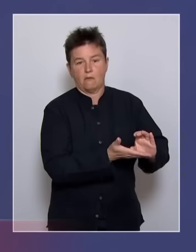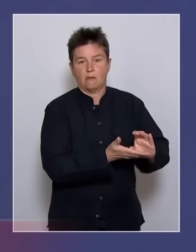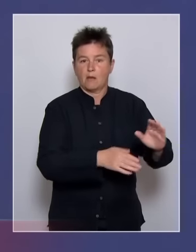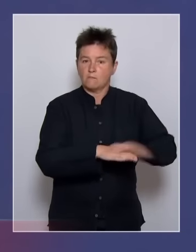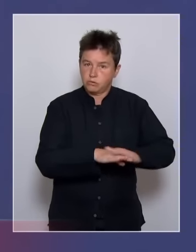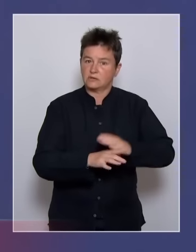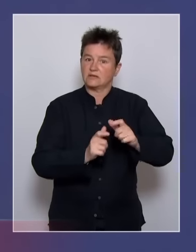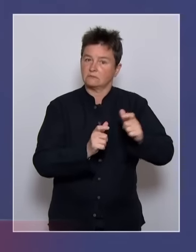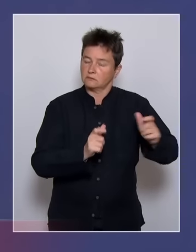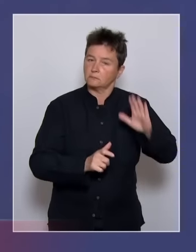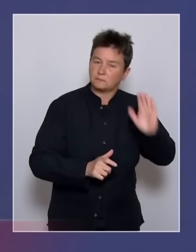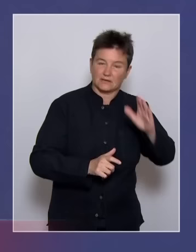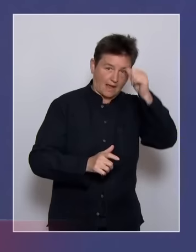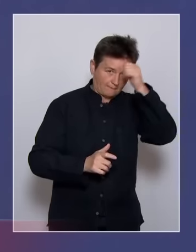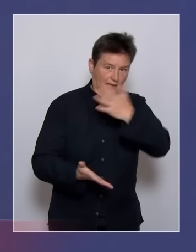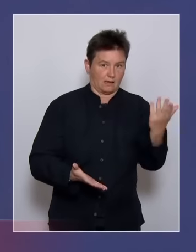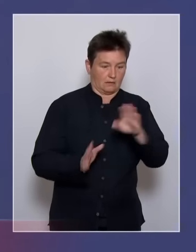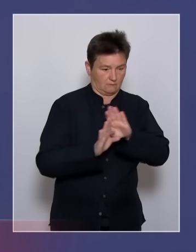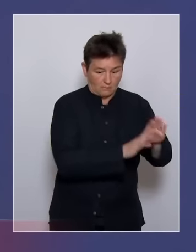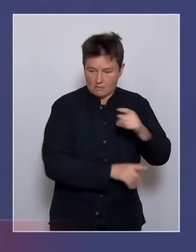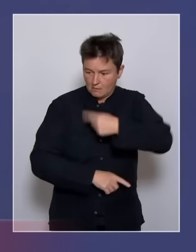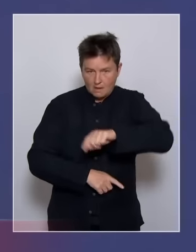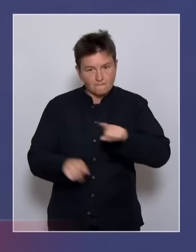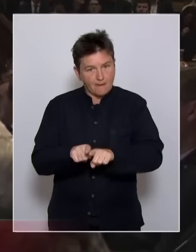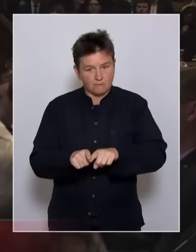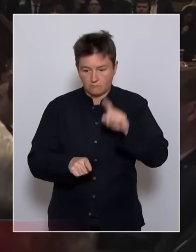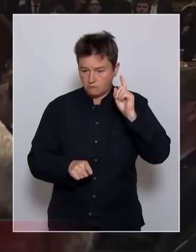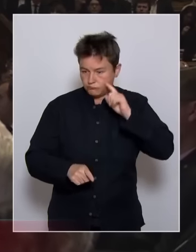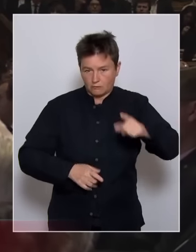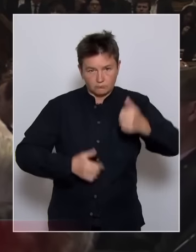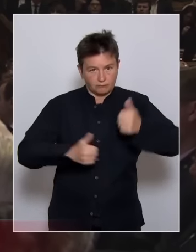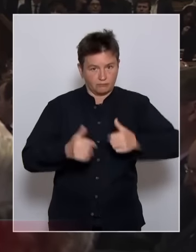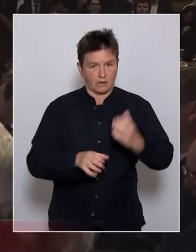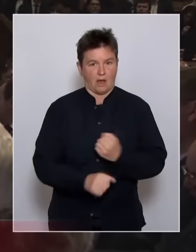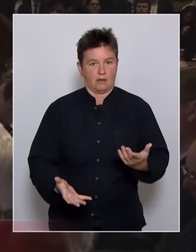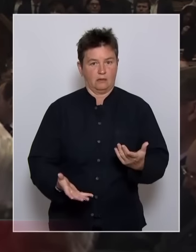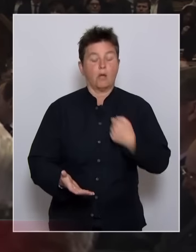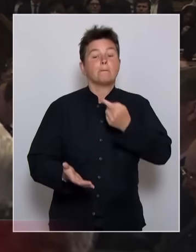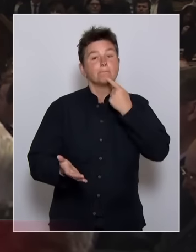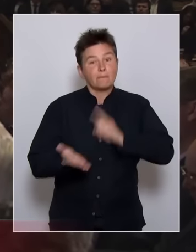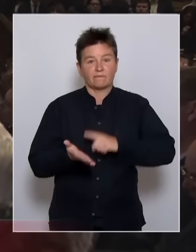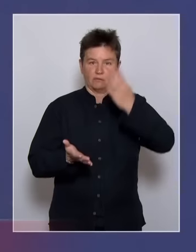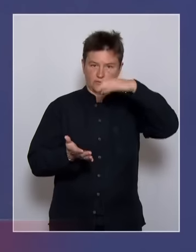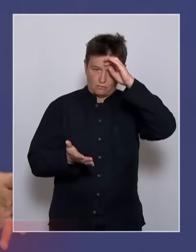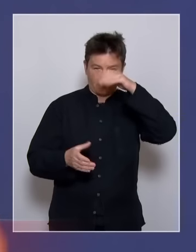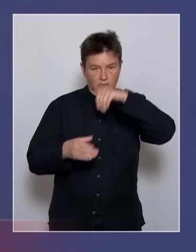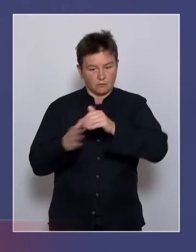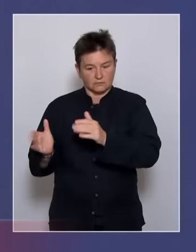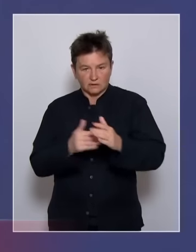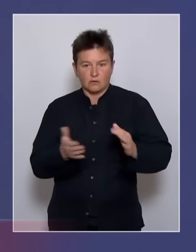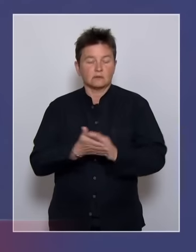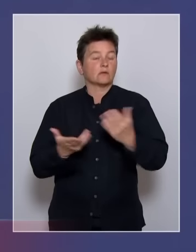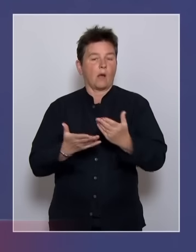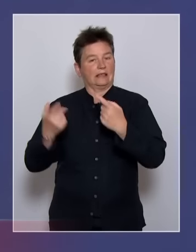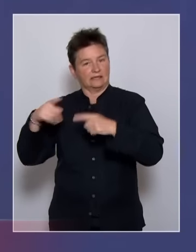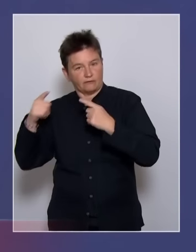politique institutionnelle américaine. Faisons la même chose, nous sommes en compétition. préférence européenne dans les secteurs stratégiques, défense et